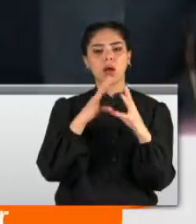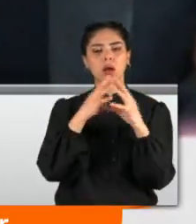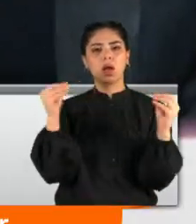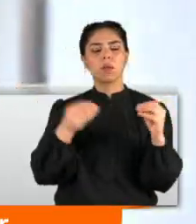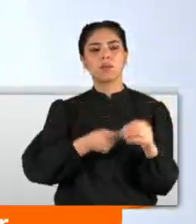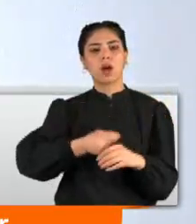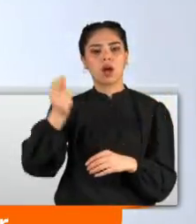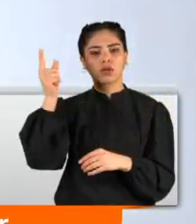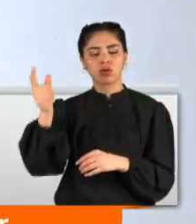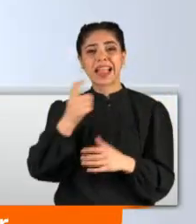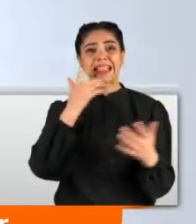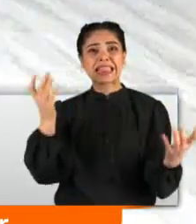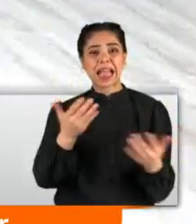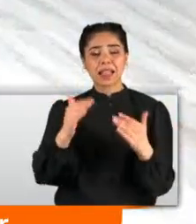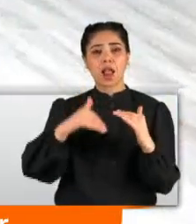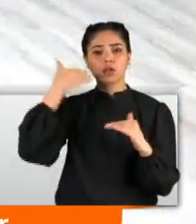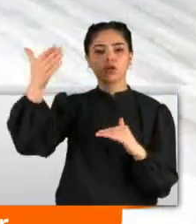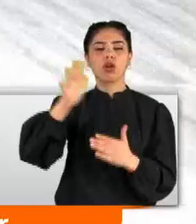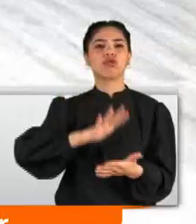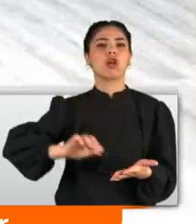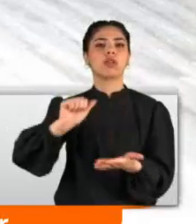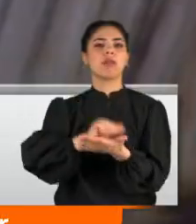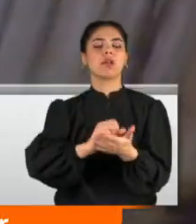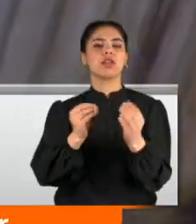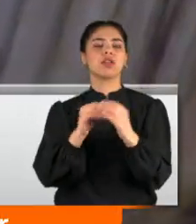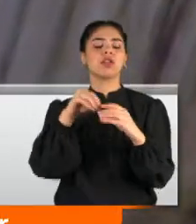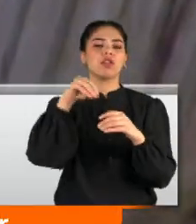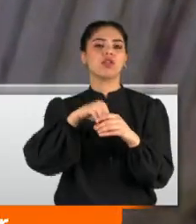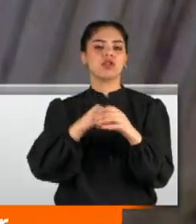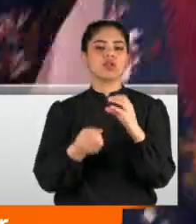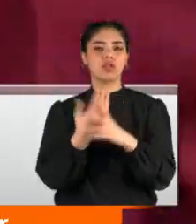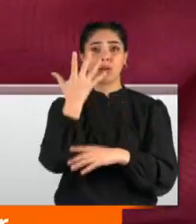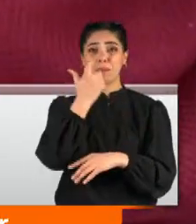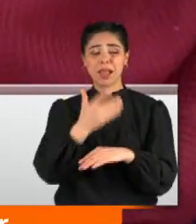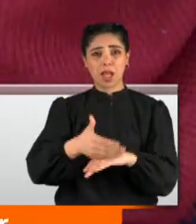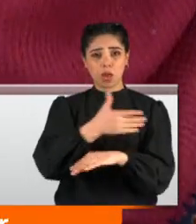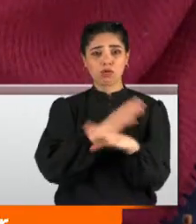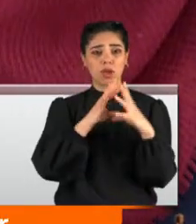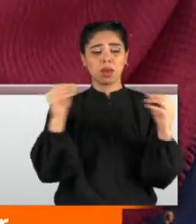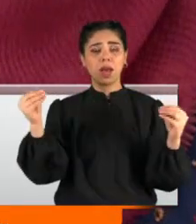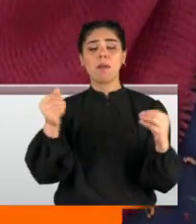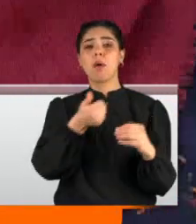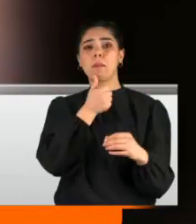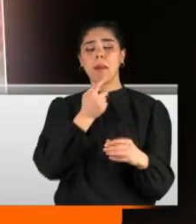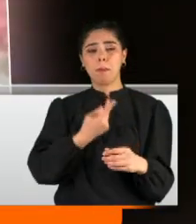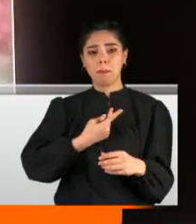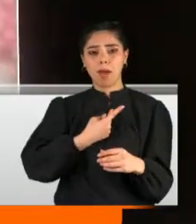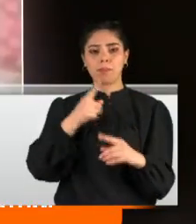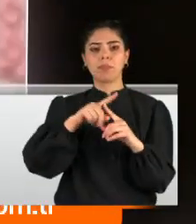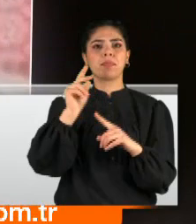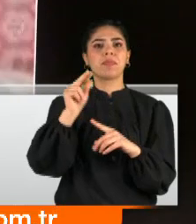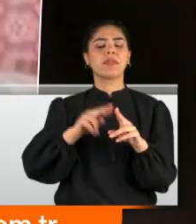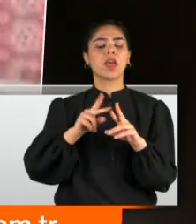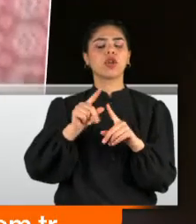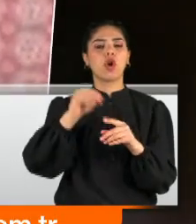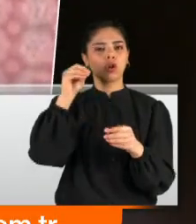ver sadece. Yıllar sonra sosyal medyada ortaya çıktı. 5 yıl önce kaybolan babam Yasin Çetin'i TikTok'ta buldum.